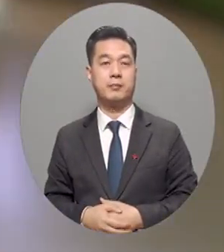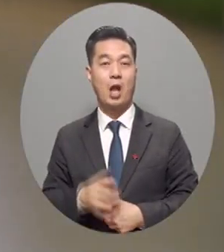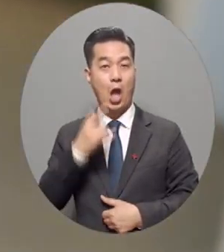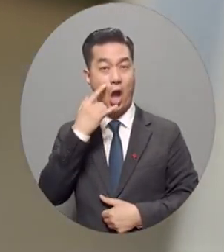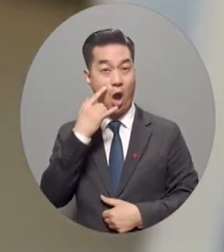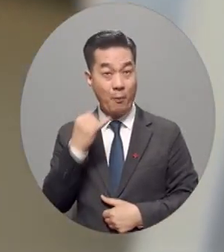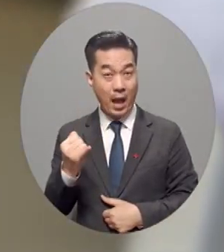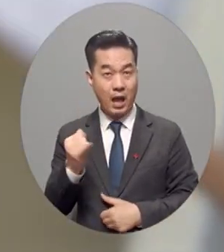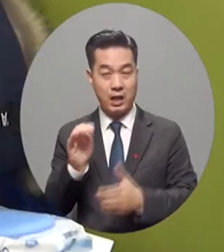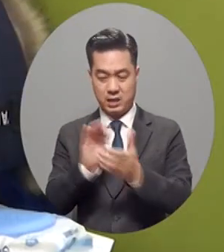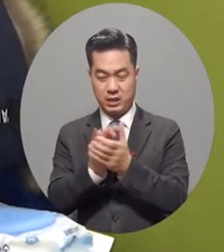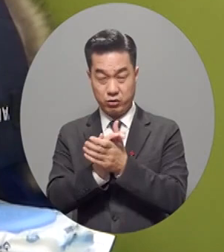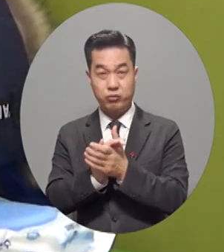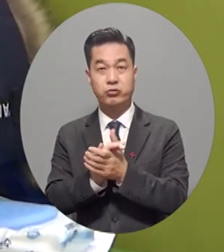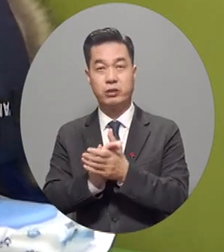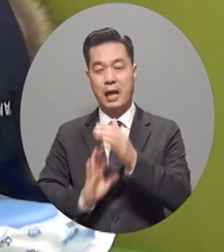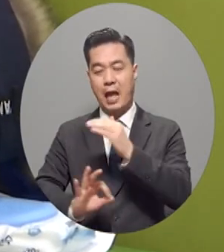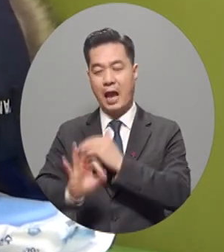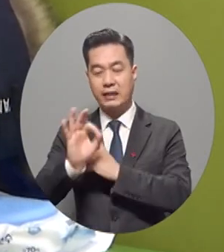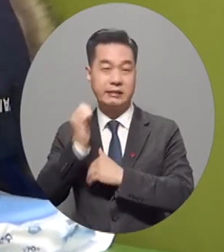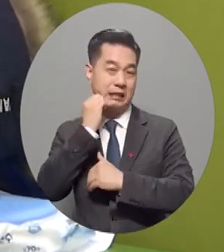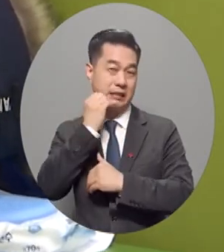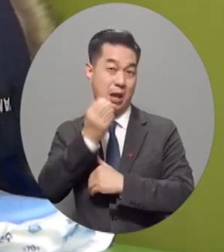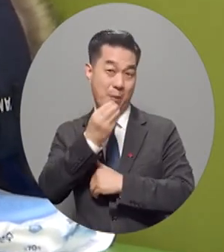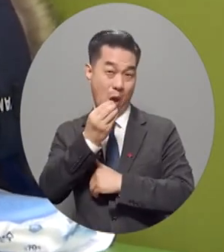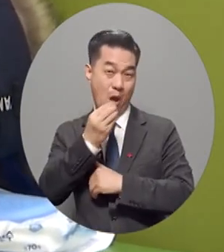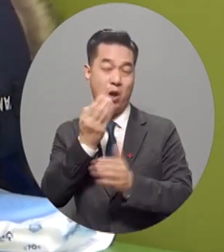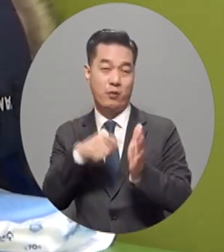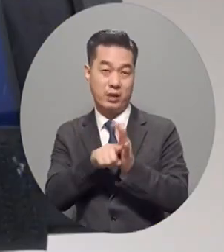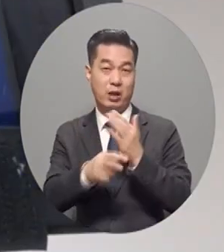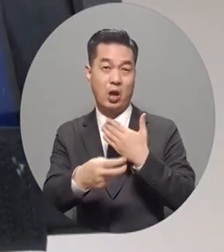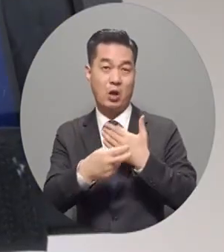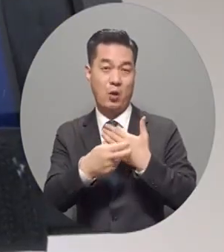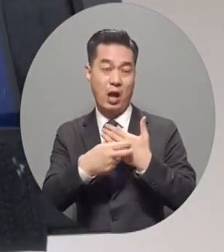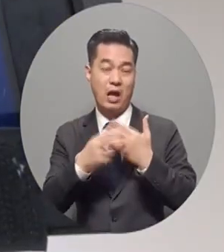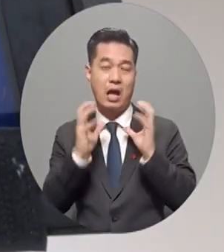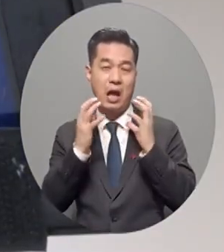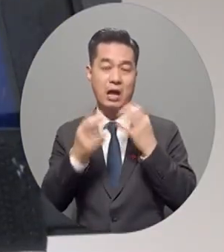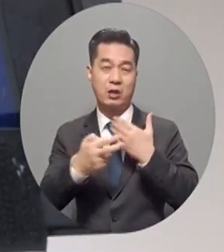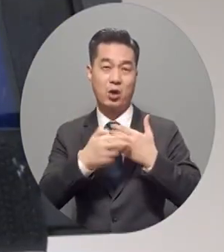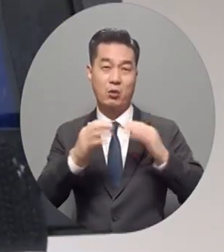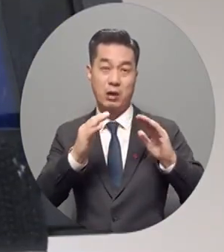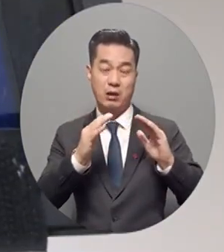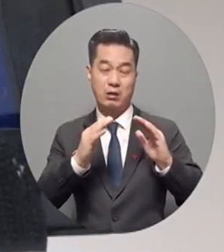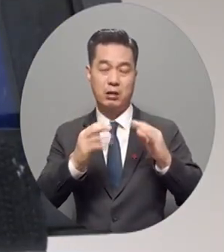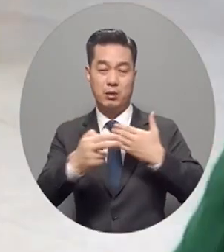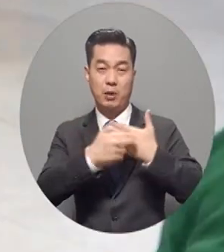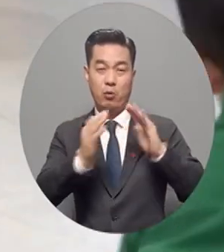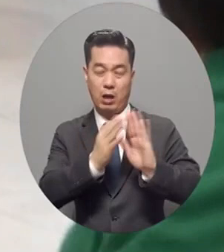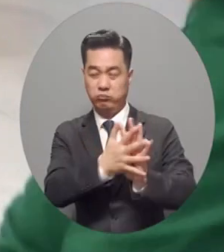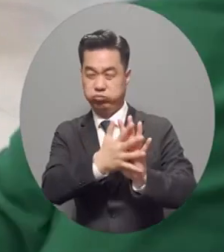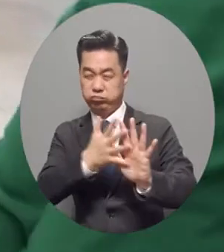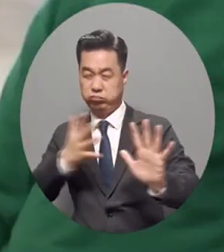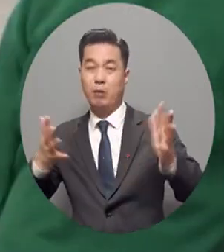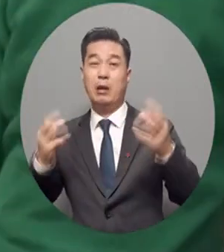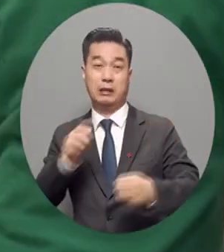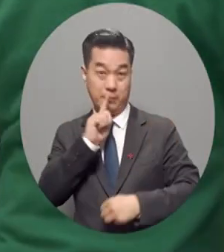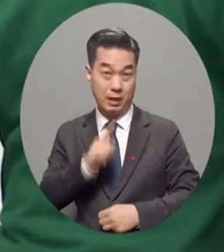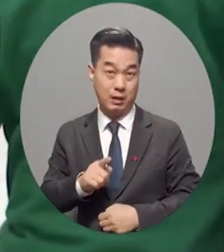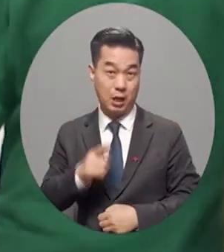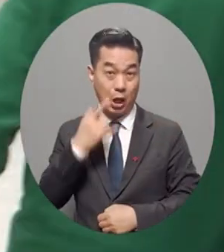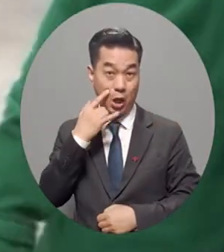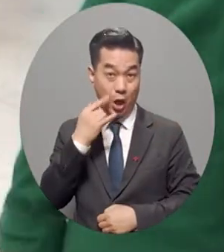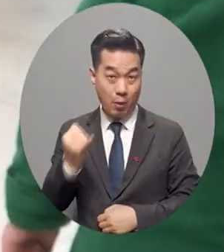엄마들이 친구들과 브런치 타임을 즐기려고 소아과 오픈 시간에 몰려드는 일도 있다고 덧붙였습니다.